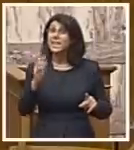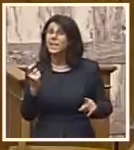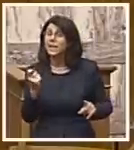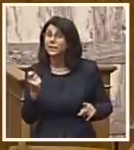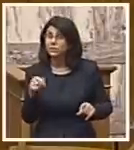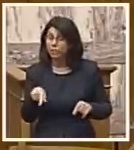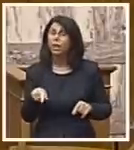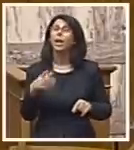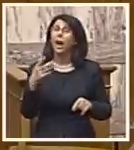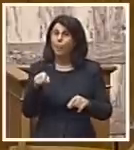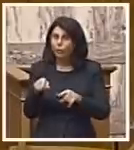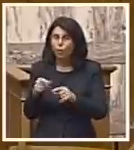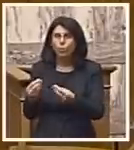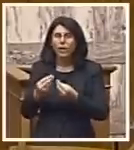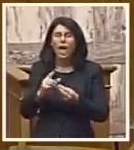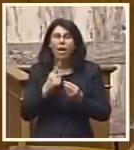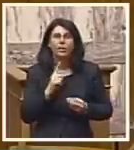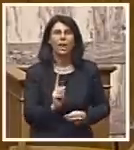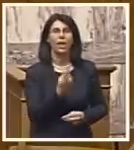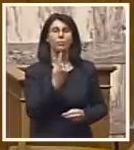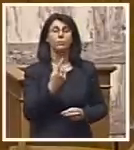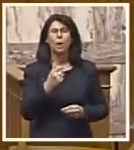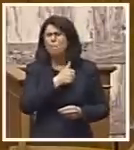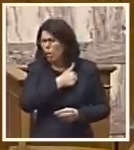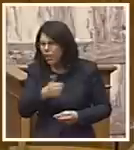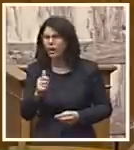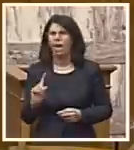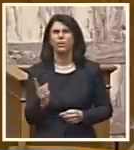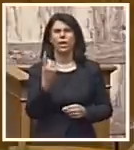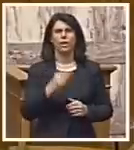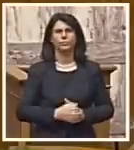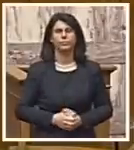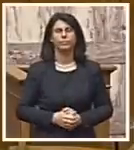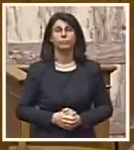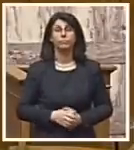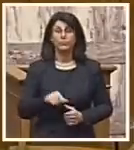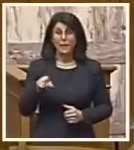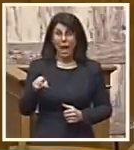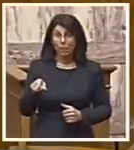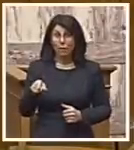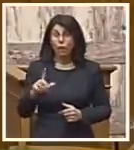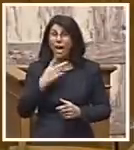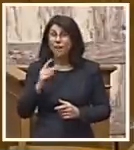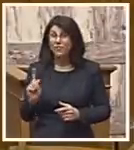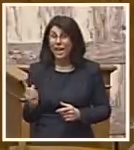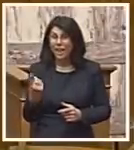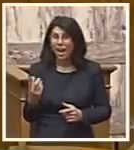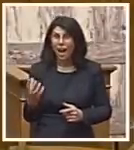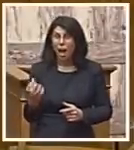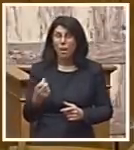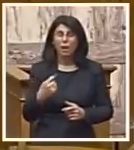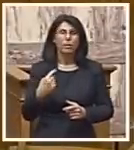η μοναδική ευκαιρία. Μοναδική ευκαιρία που αν δηλιάσουμε, αν